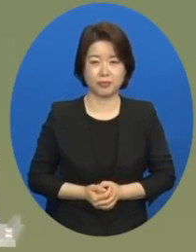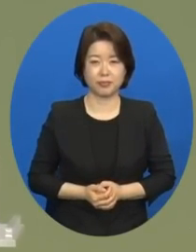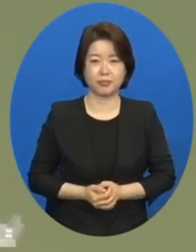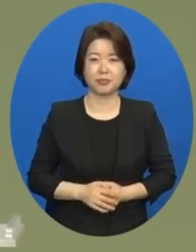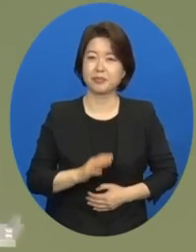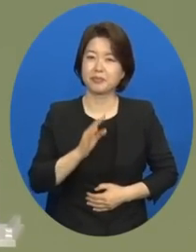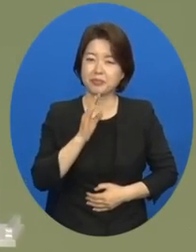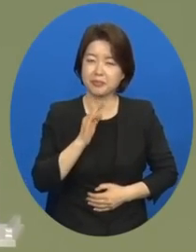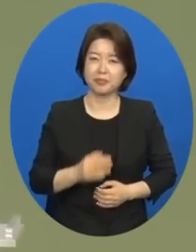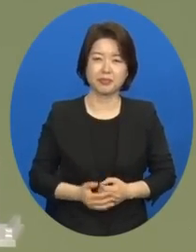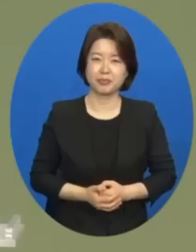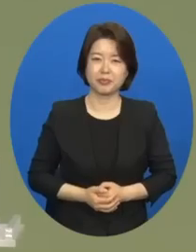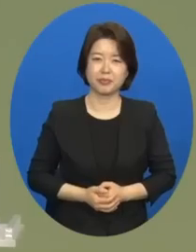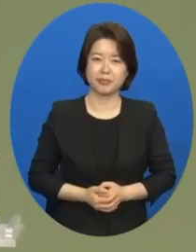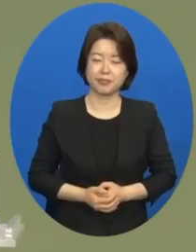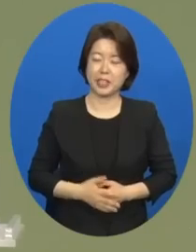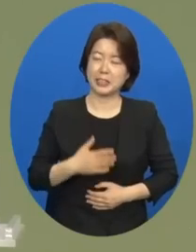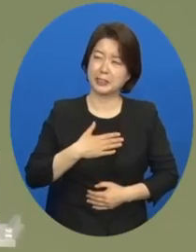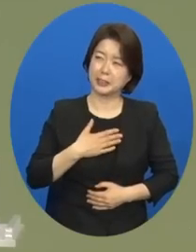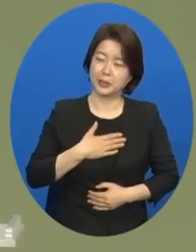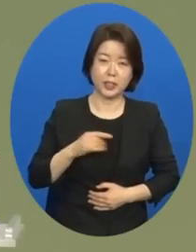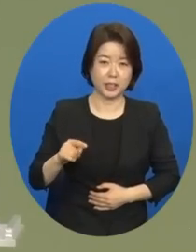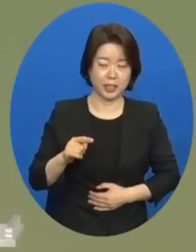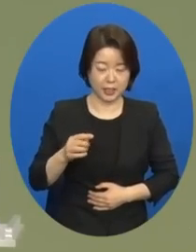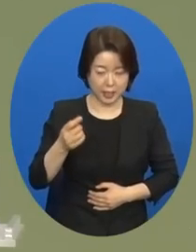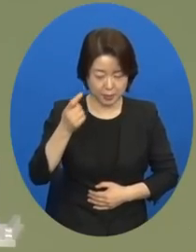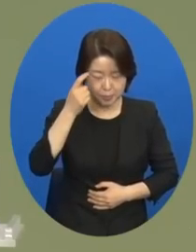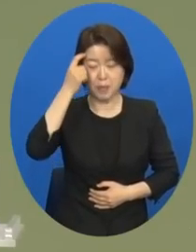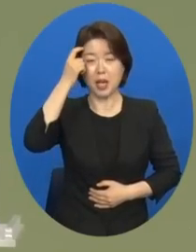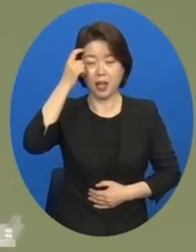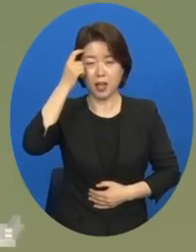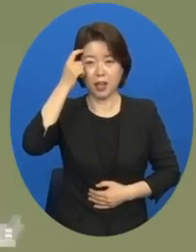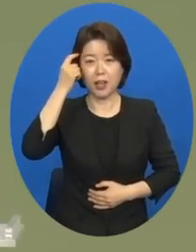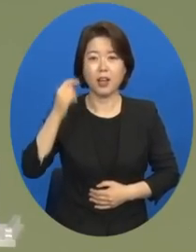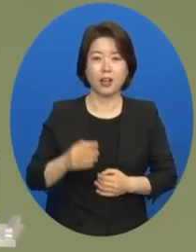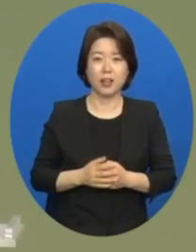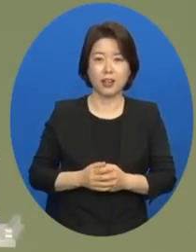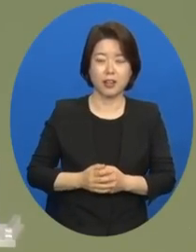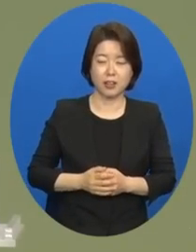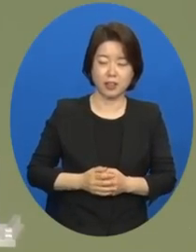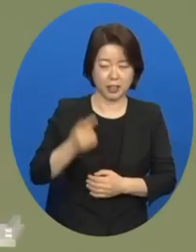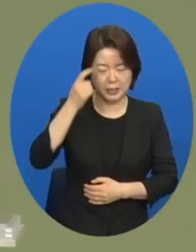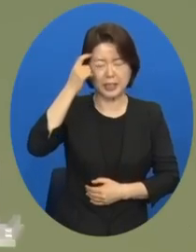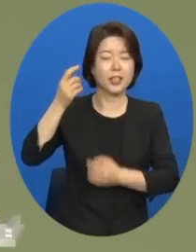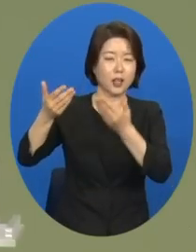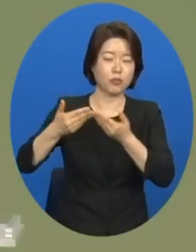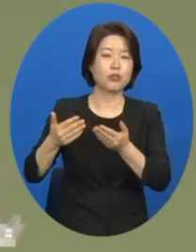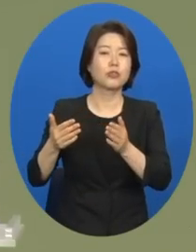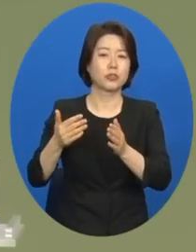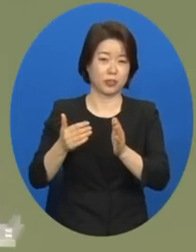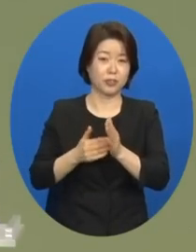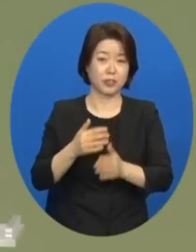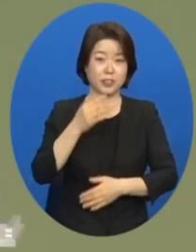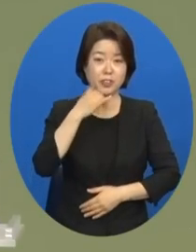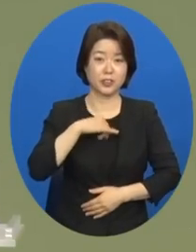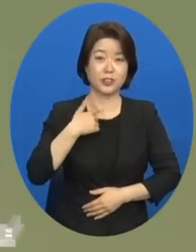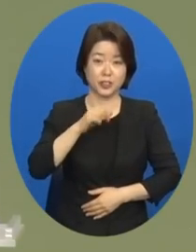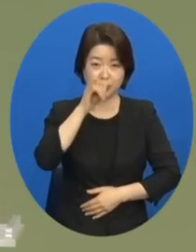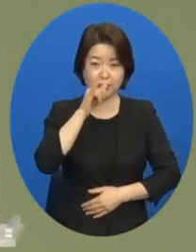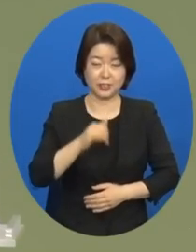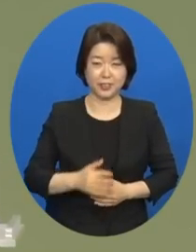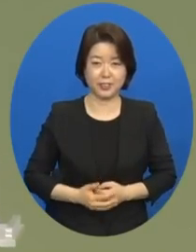그렇게 정말 그냥 이게 정말 저한테 이렇게 깨달아지는 이렇게 깨달음이었어요 저도